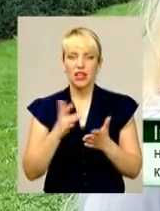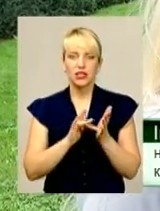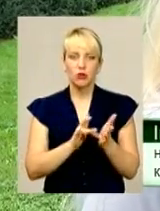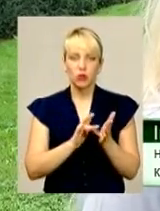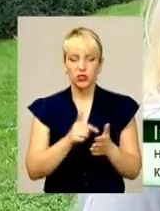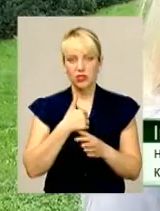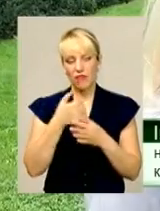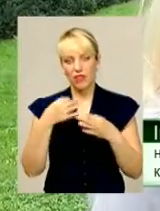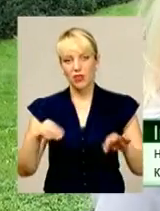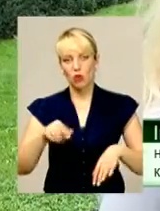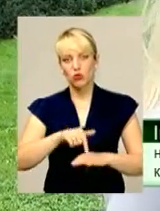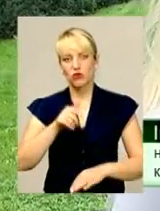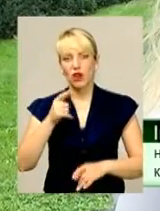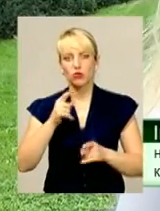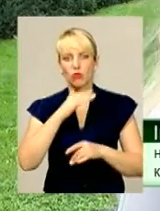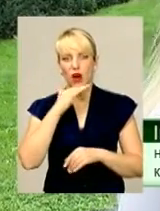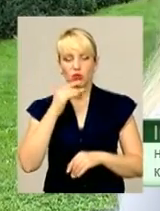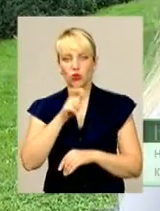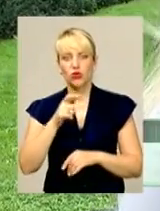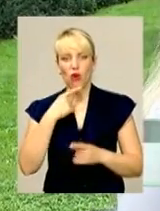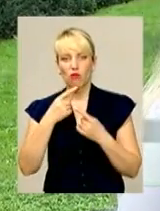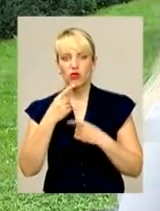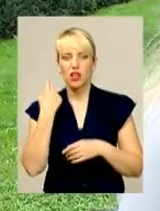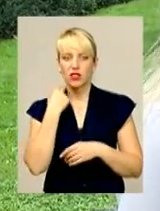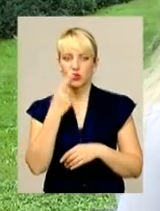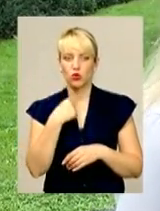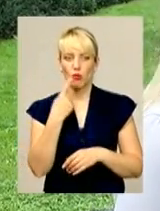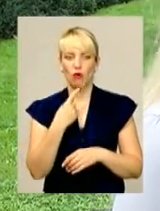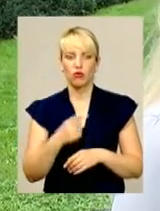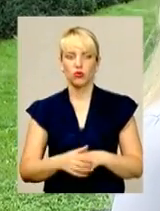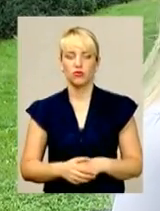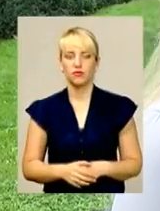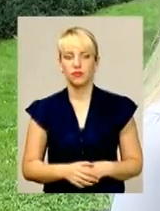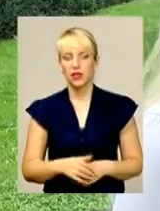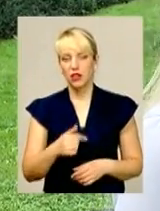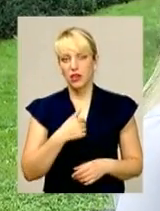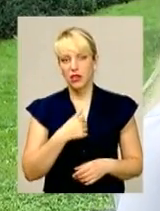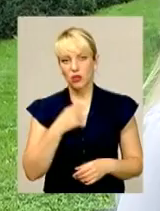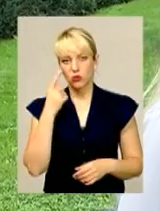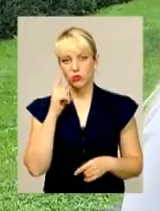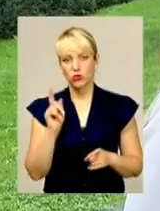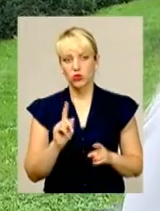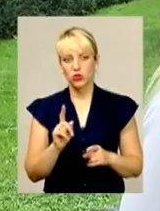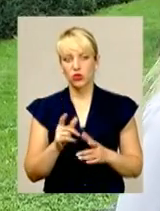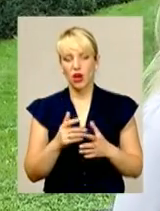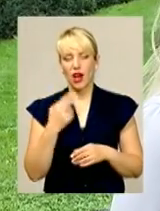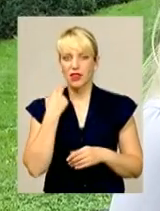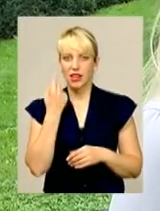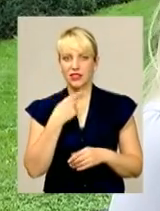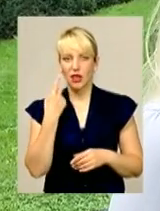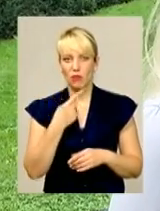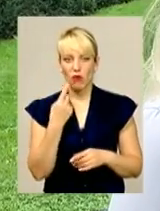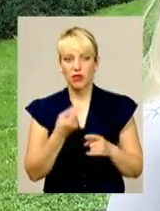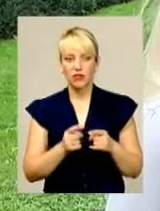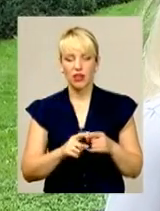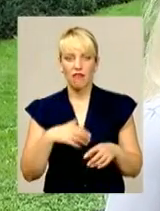вільно почуваю, тому що дуже багато людей насправді говорять англійською. Я думаю, що все ж таки англійська мова вона